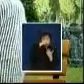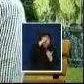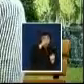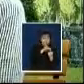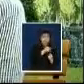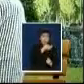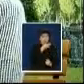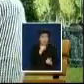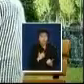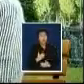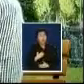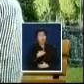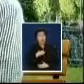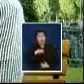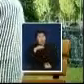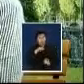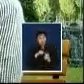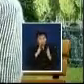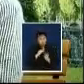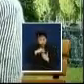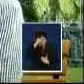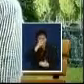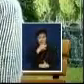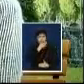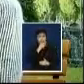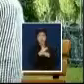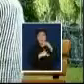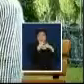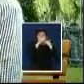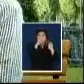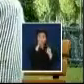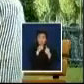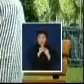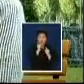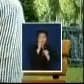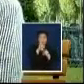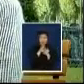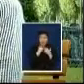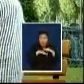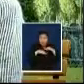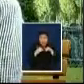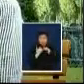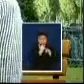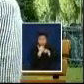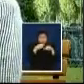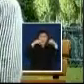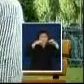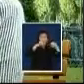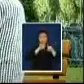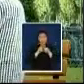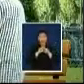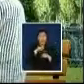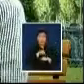แล้ววันนี้เรามีความต้องการทางสายอาชีวะในการที่จะช่วยกันพัฒนาไม่ว่าจะเป็นเรื่องของโครงสร้างพื้นฐานในอนาคตที่นี่จะเรียกว่า